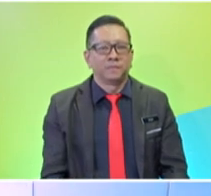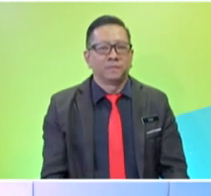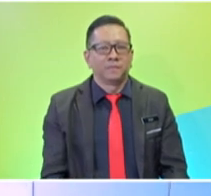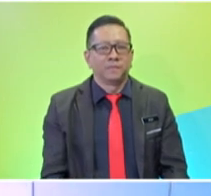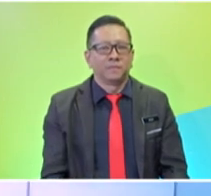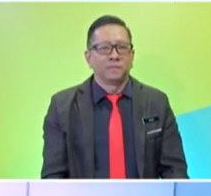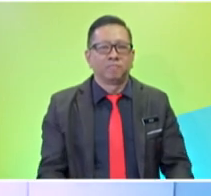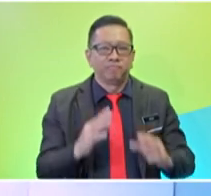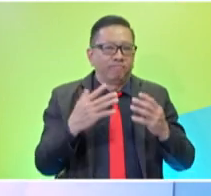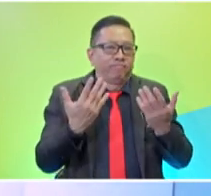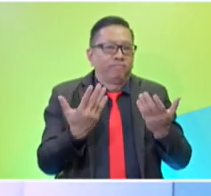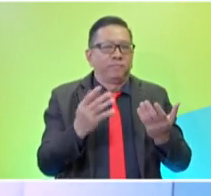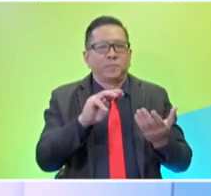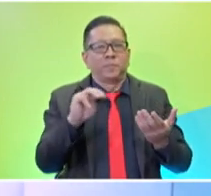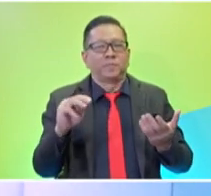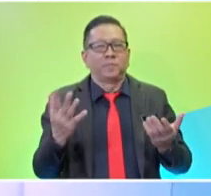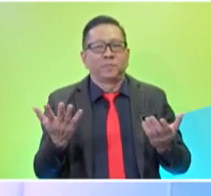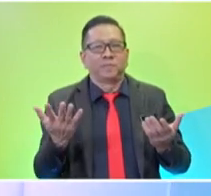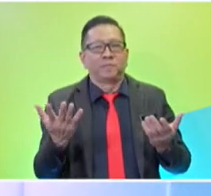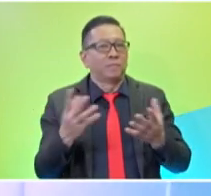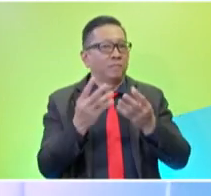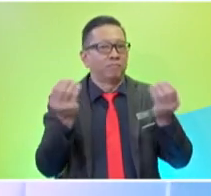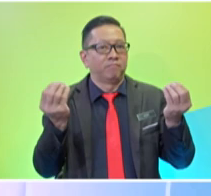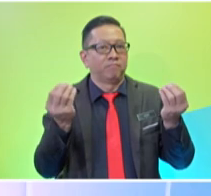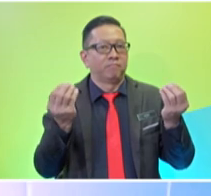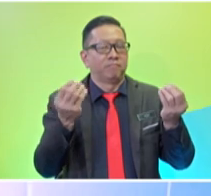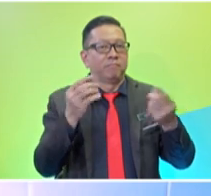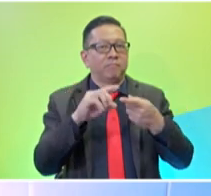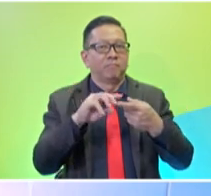Bagaimana kalau saya ada yang dahsyat